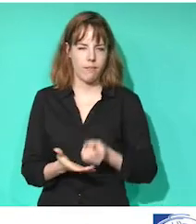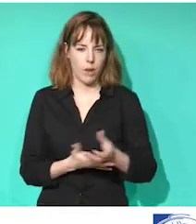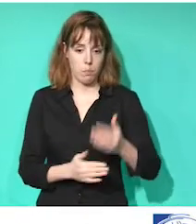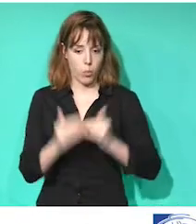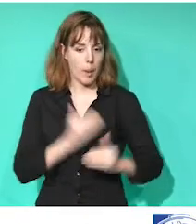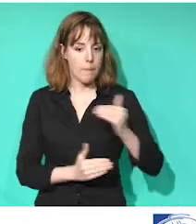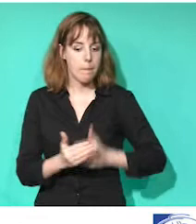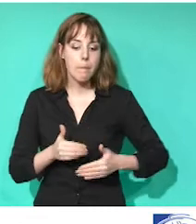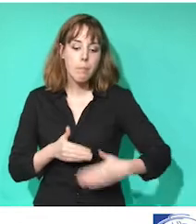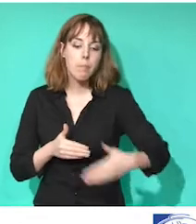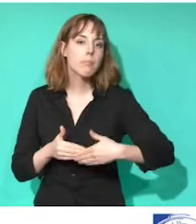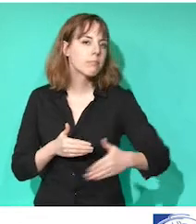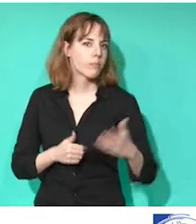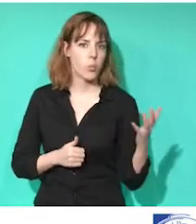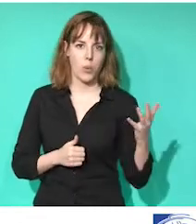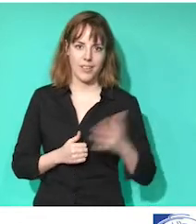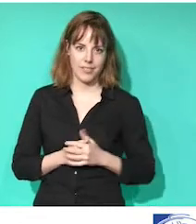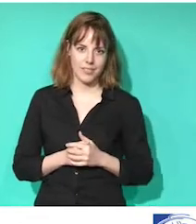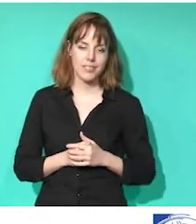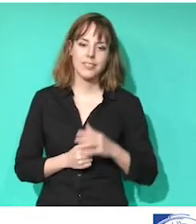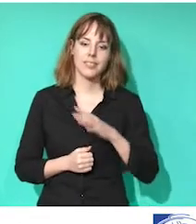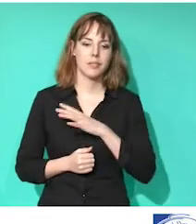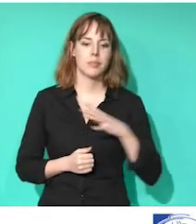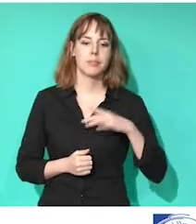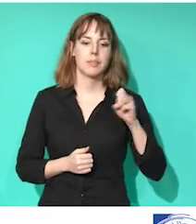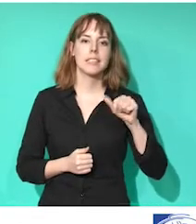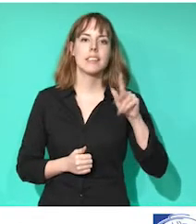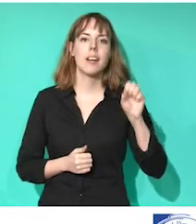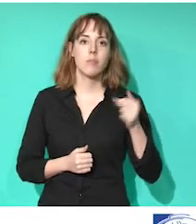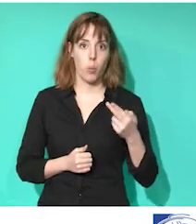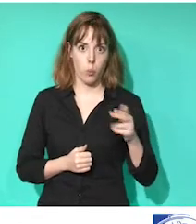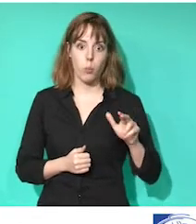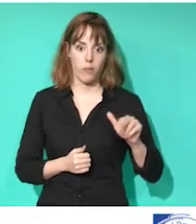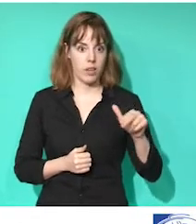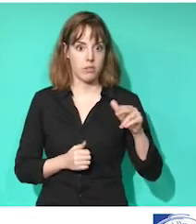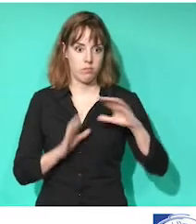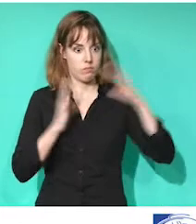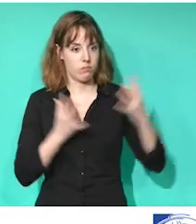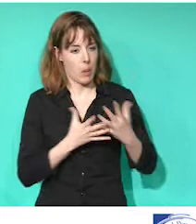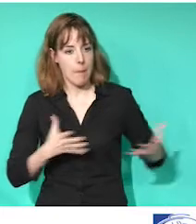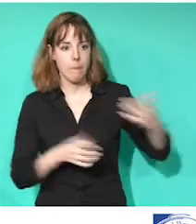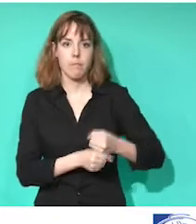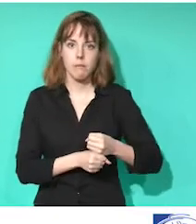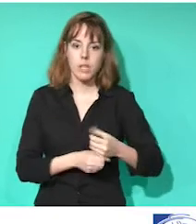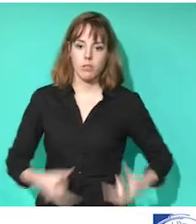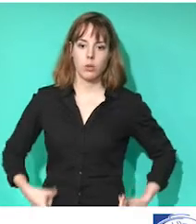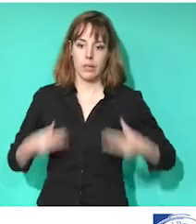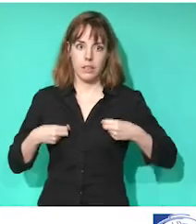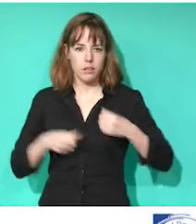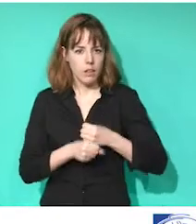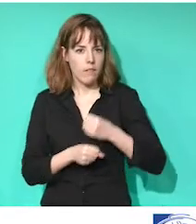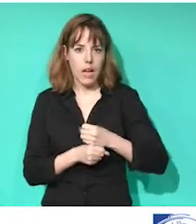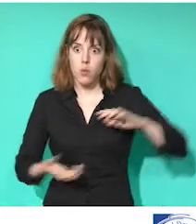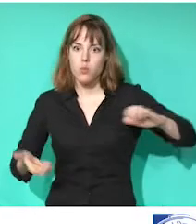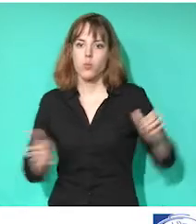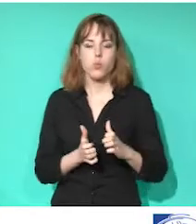attend. Dans quelques instants, avec Sabine Salmon, on va évoquer justement tout le travail que vous avez fait cet après-midi. Elle a la lourde tâche